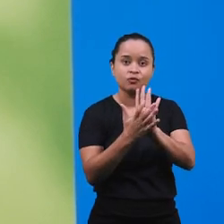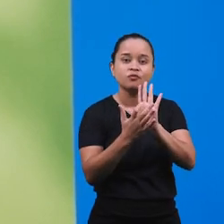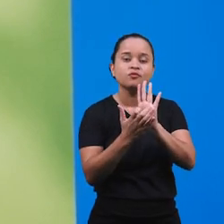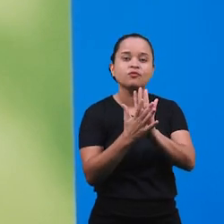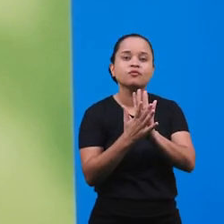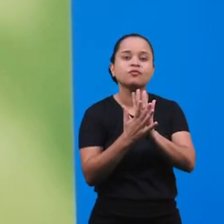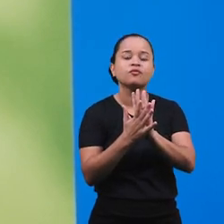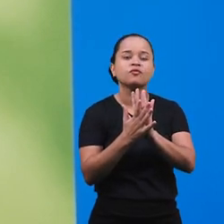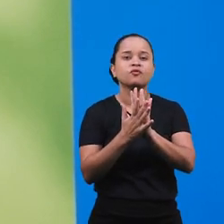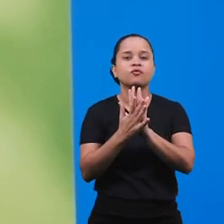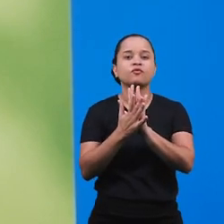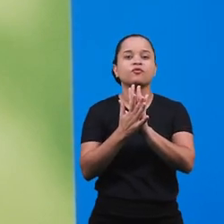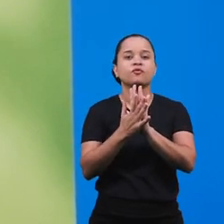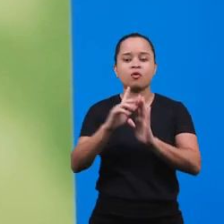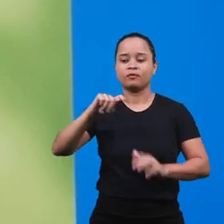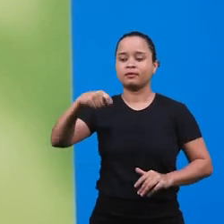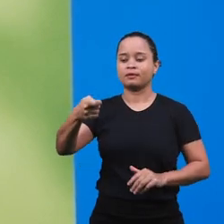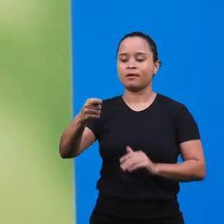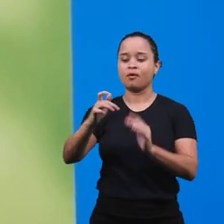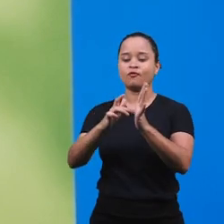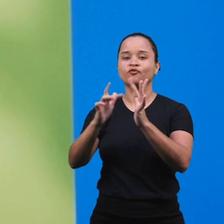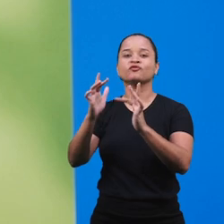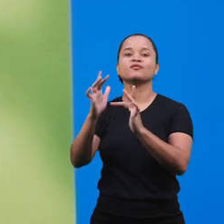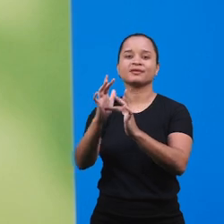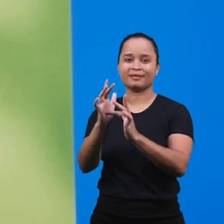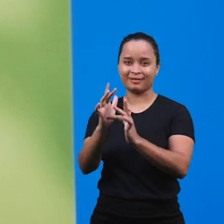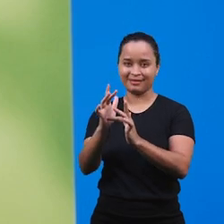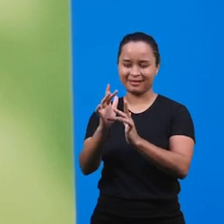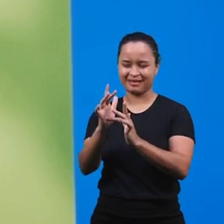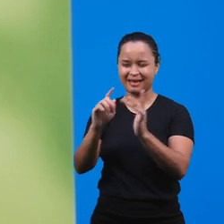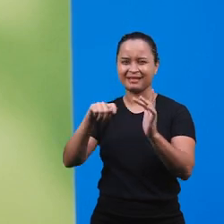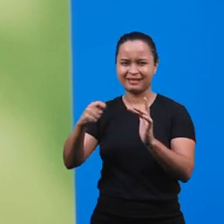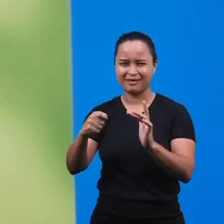est Jésus. Je l'aime.